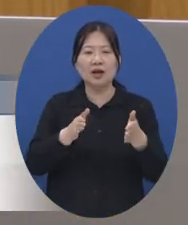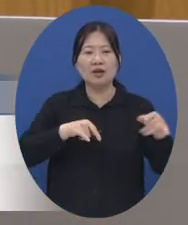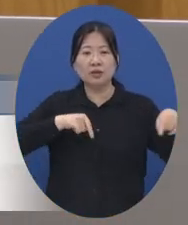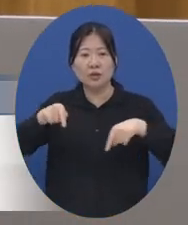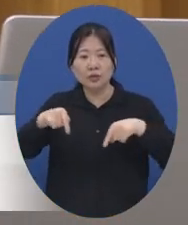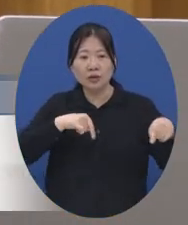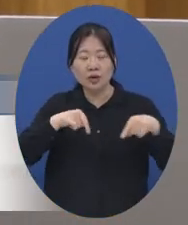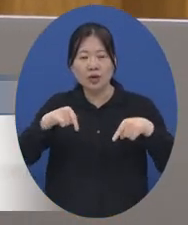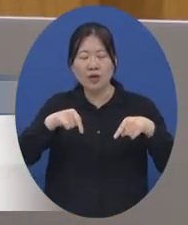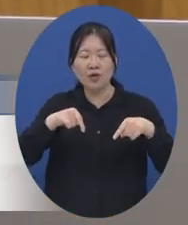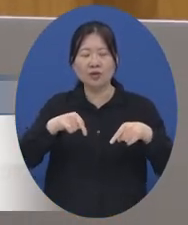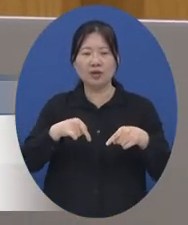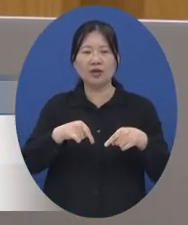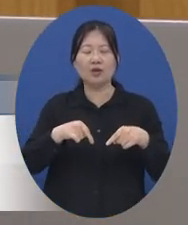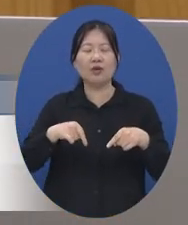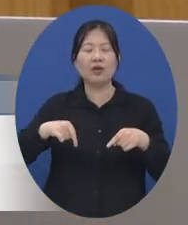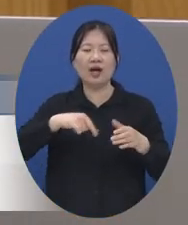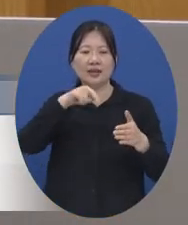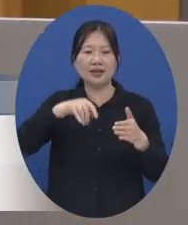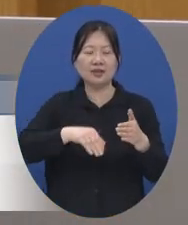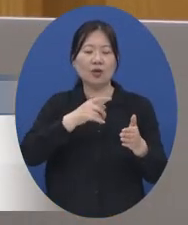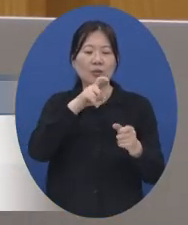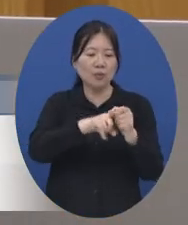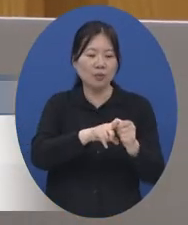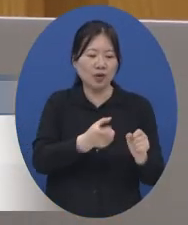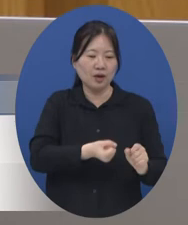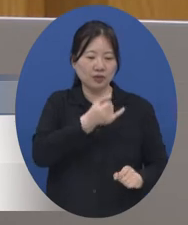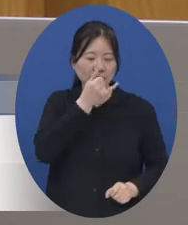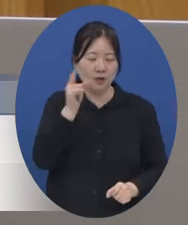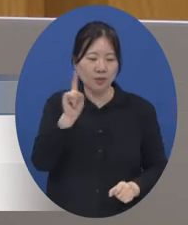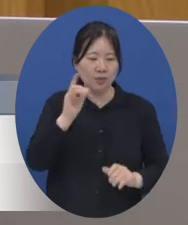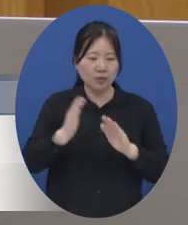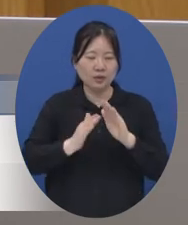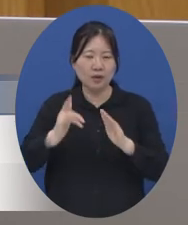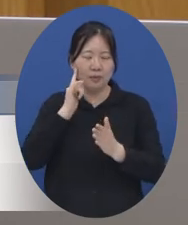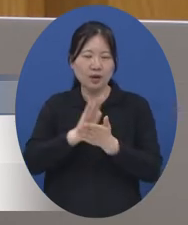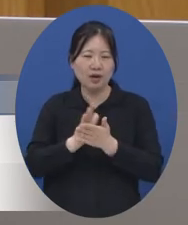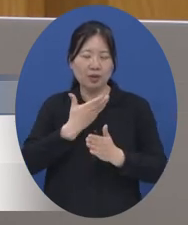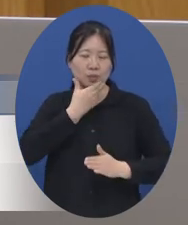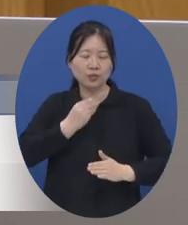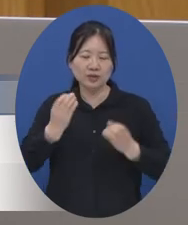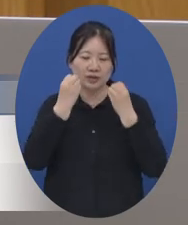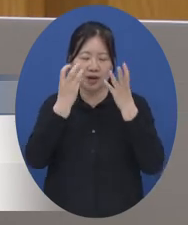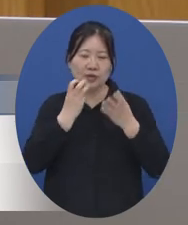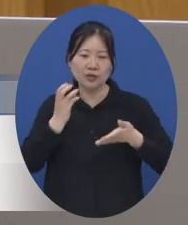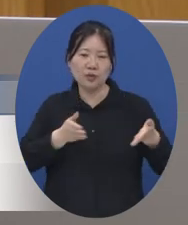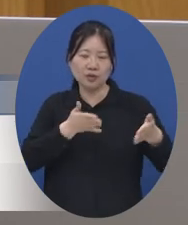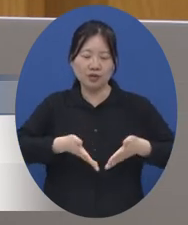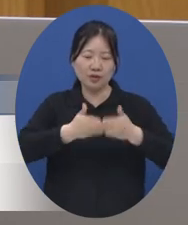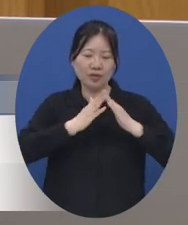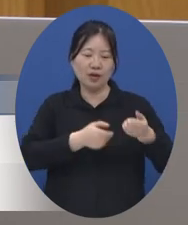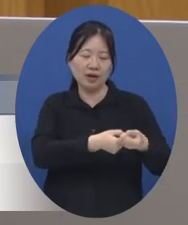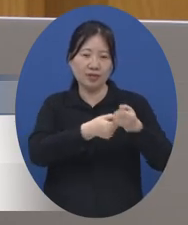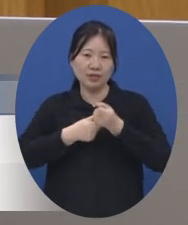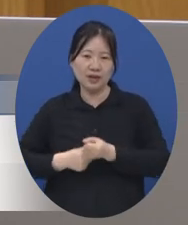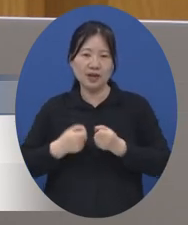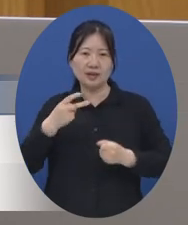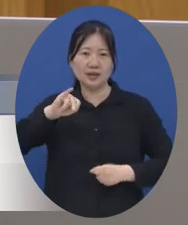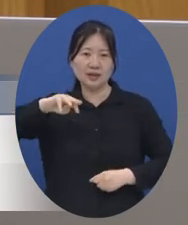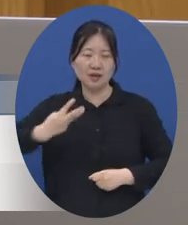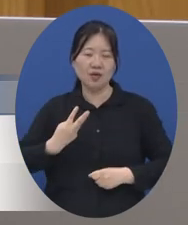도정의 저희가 목표로 하고 있는 부분은 공정, 평화, 복지의 새로운 경기 조성을 앞당기는 디지털